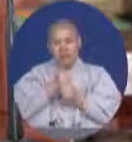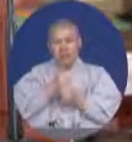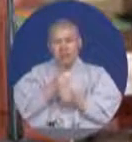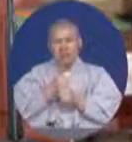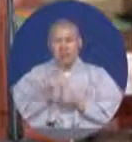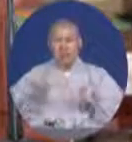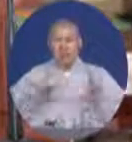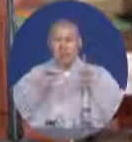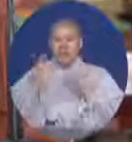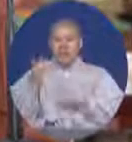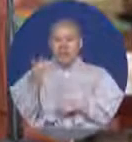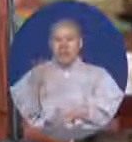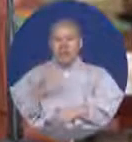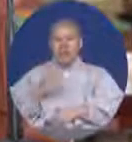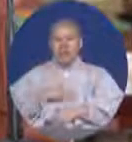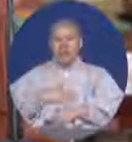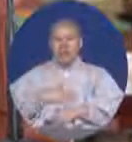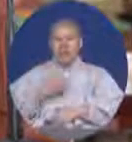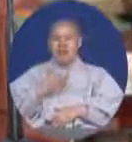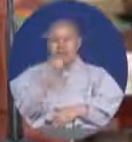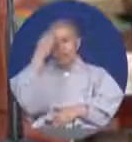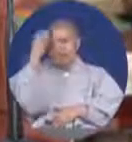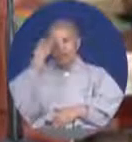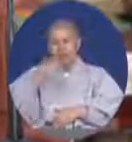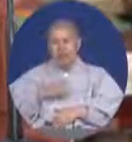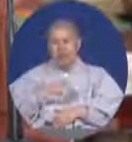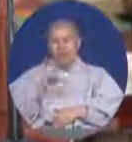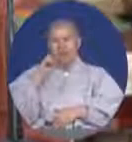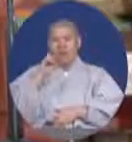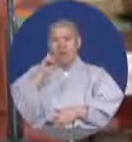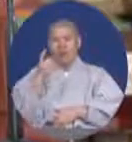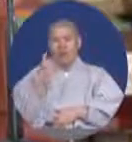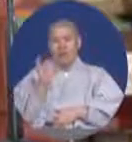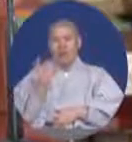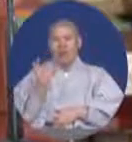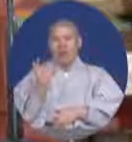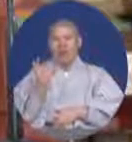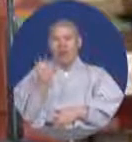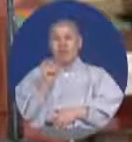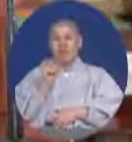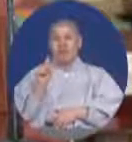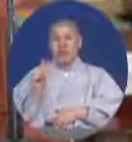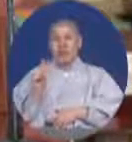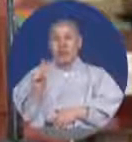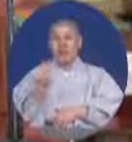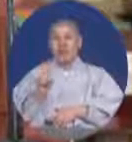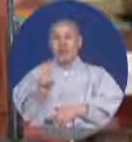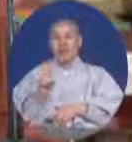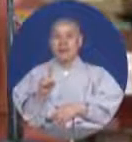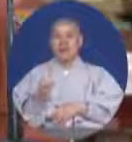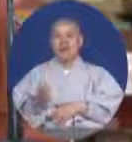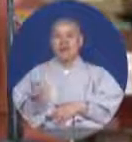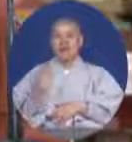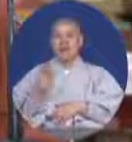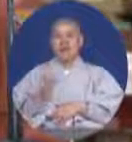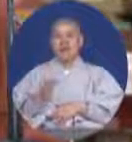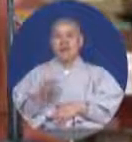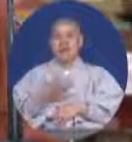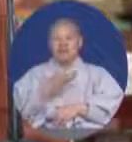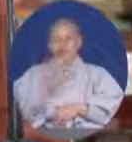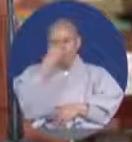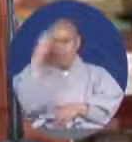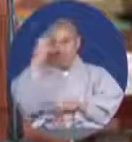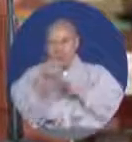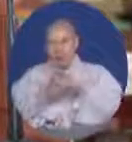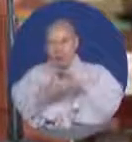그래서 이 몸이 이게 꿈꾸는 나인데 이게 몽아예요. 꿈몽자 나자 몽아라고. 근데 꿈꾸기